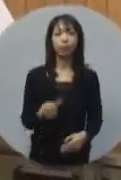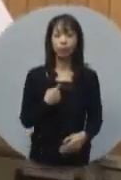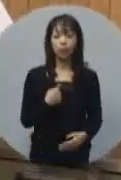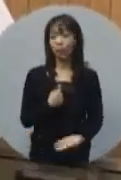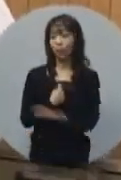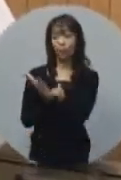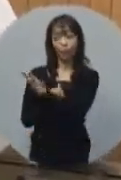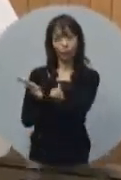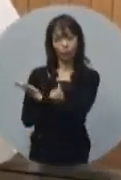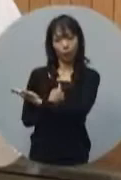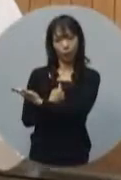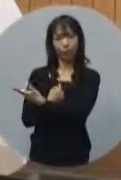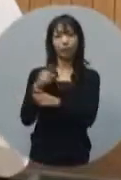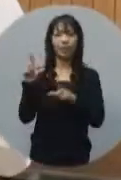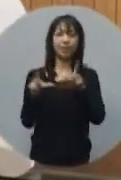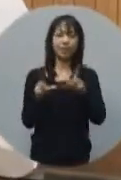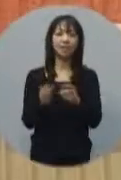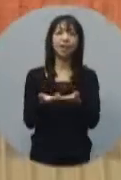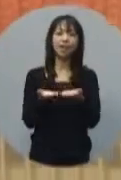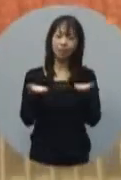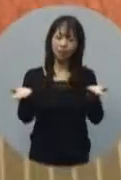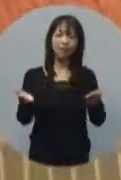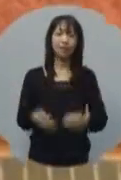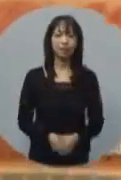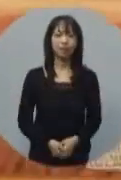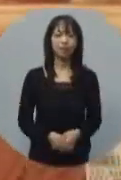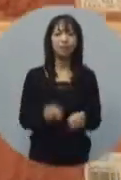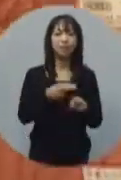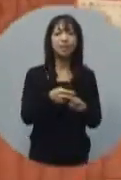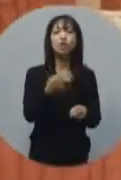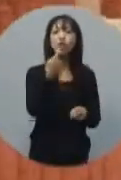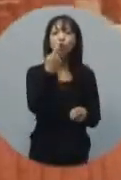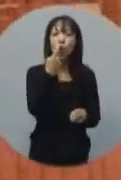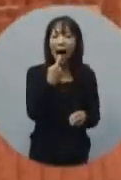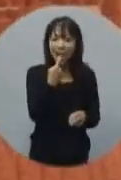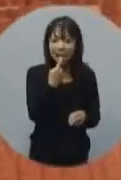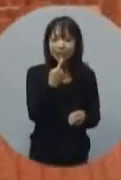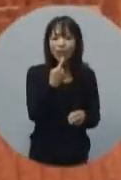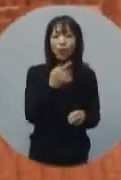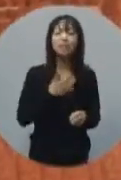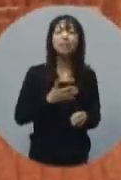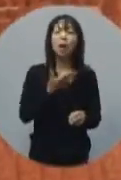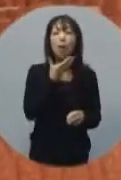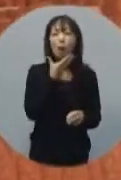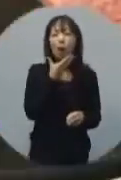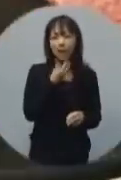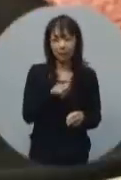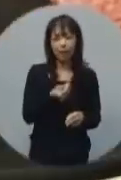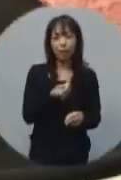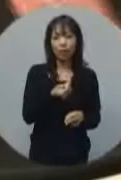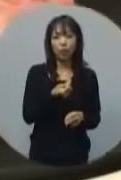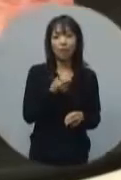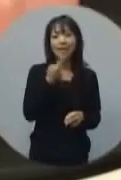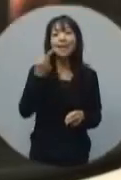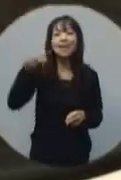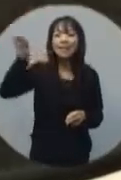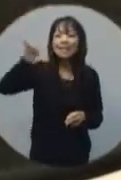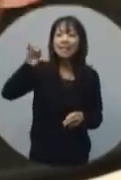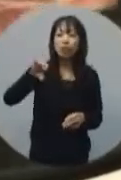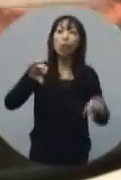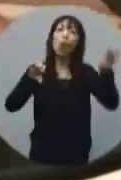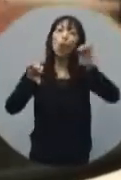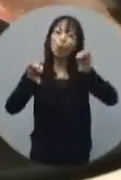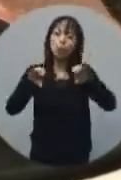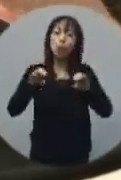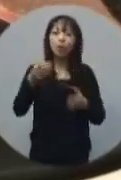うちでは今こういう形で販売しています。お肉の味を味わっていただきたいんで、塩コショウで食べ